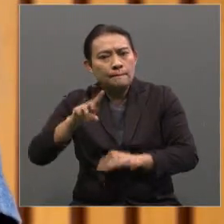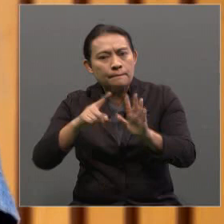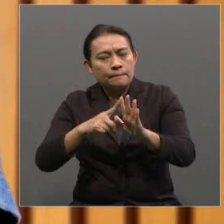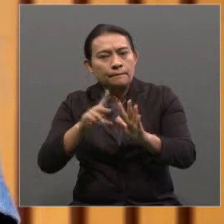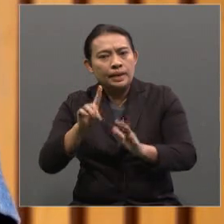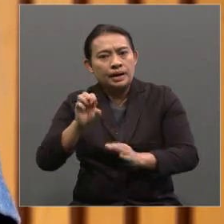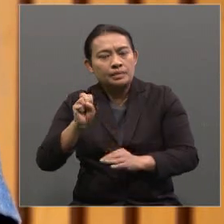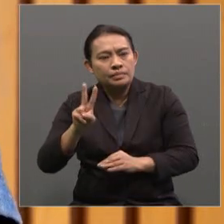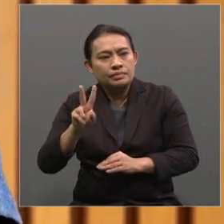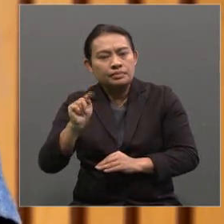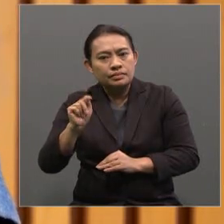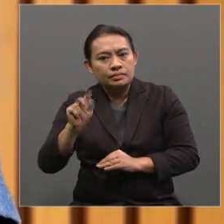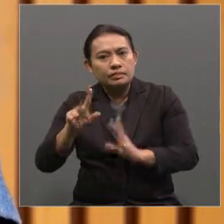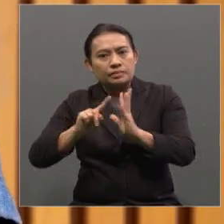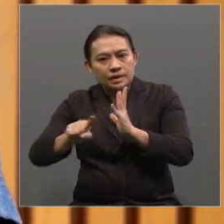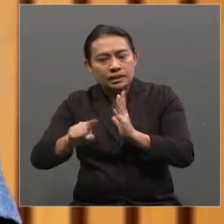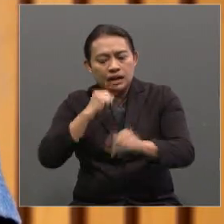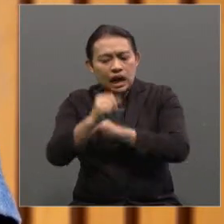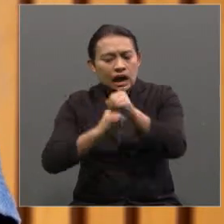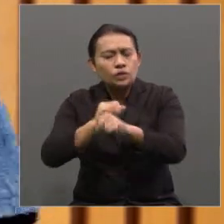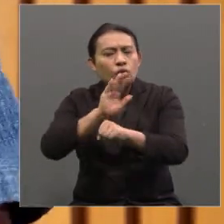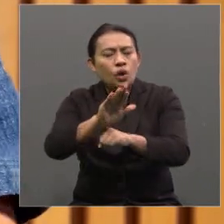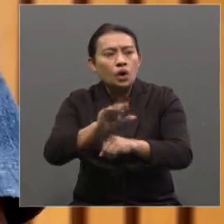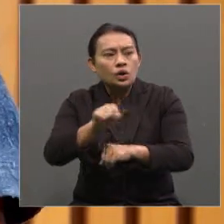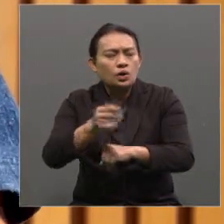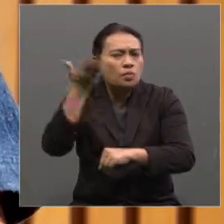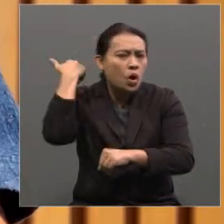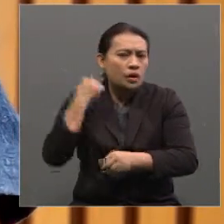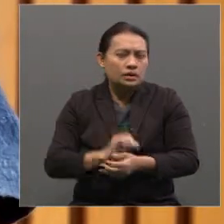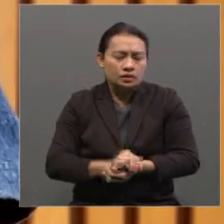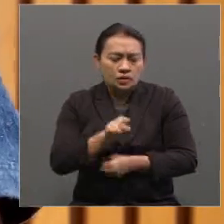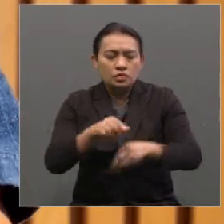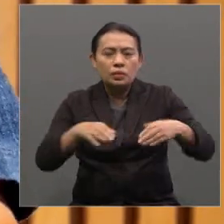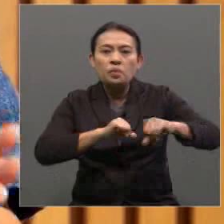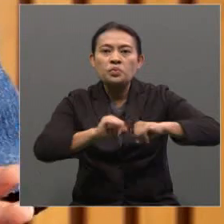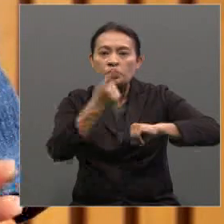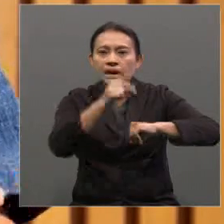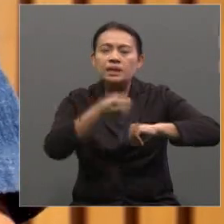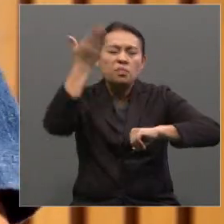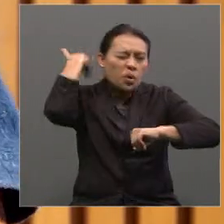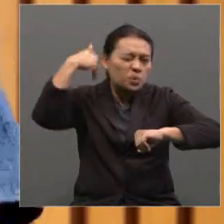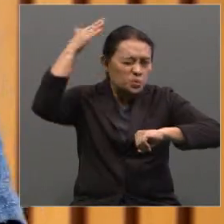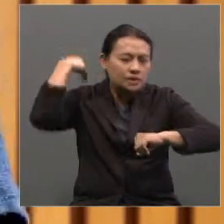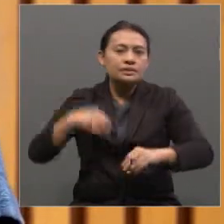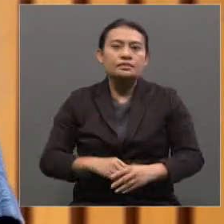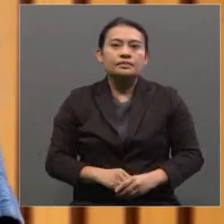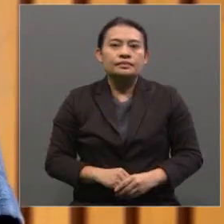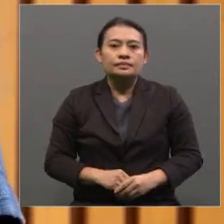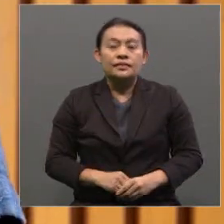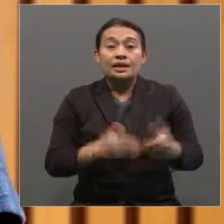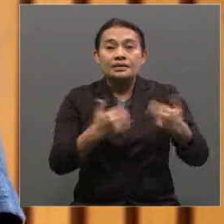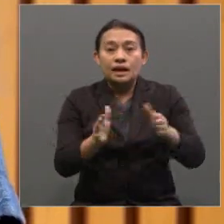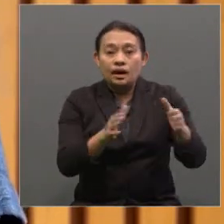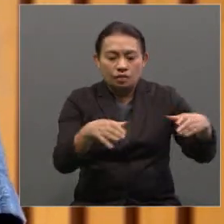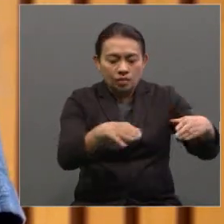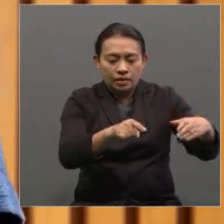ค์เนี่ยเราลองเอาอายุท่านในช่วงเวลานั้นเนี่ยก็จะบอกว่าท่านน่ะเป็นคนรุ่นใหม ่ ในยุคสมัยนั้นใช่มั้ยครับพอมาในยุค